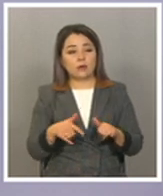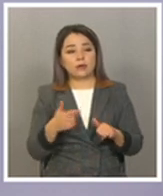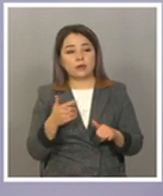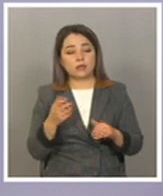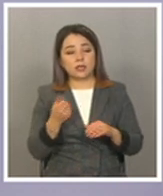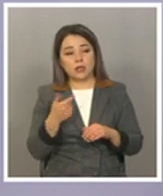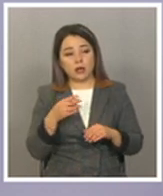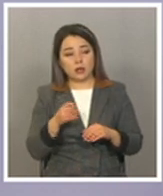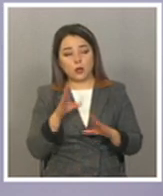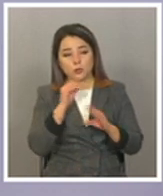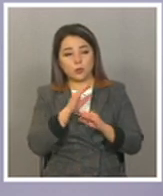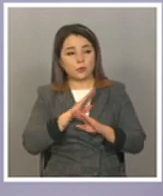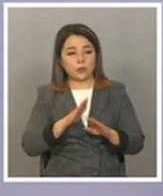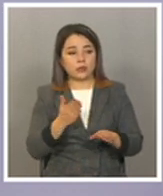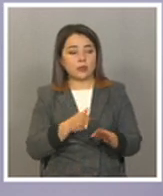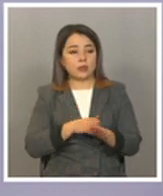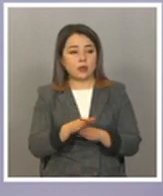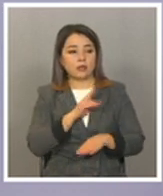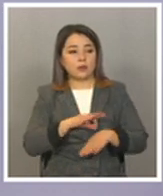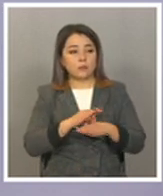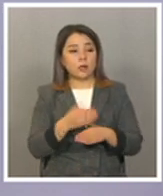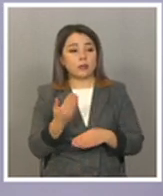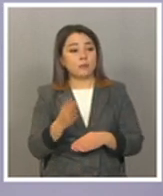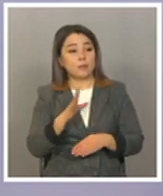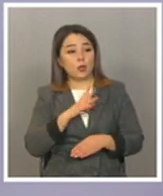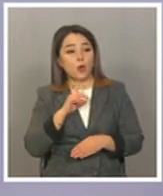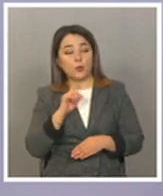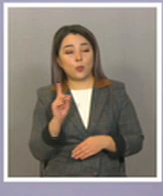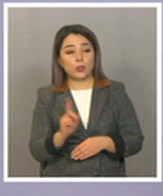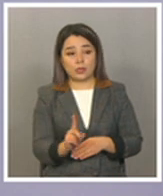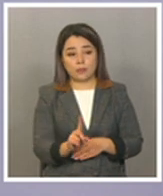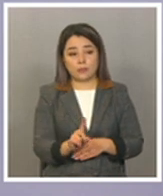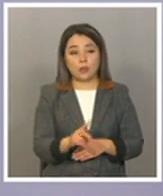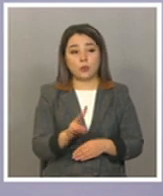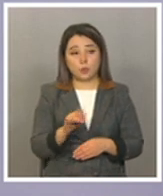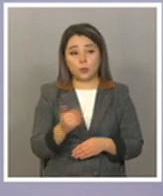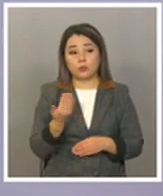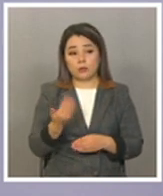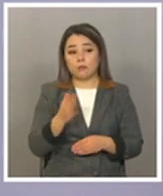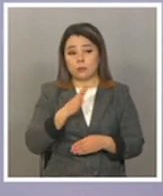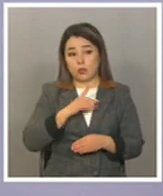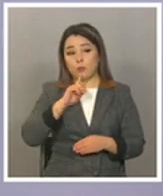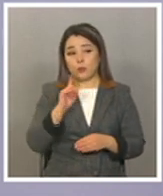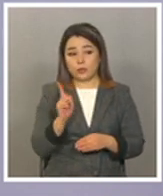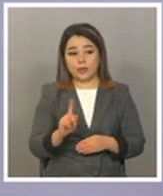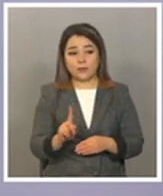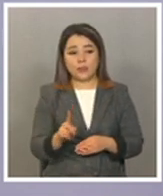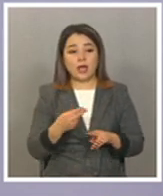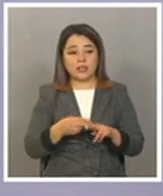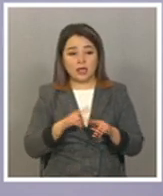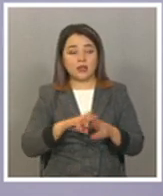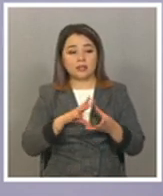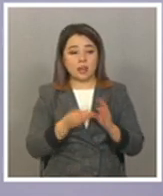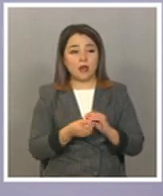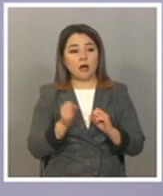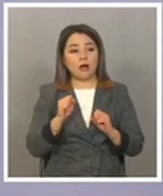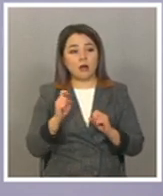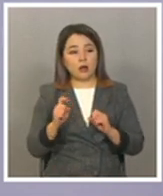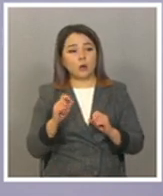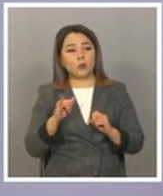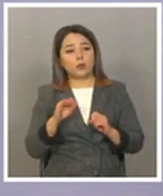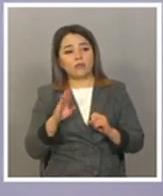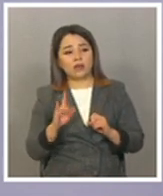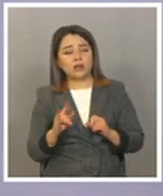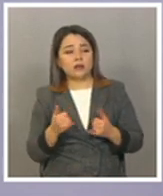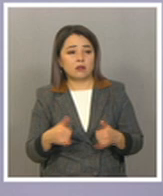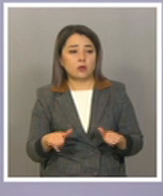подвиг. Ты был в музее? Ну, ты был в музее? Слова «ах», «увы», «ура»